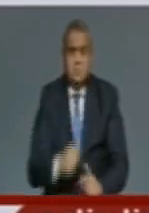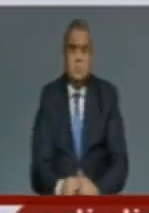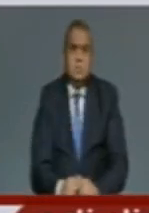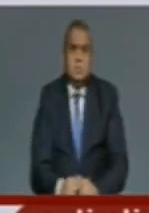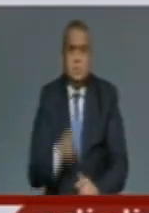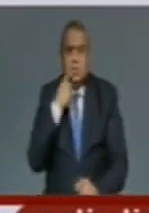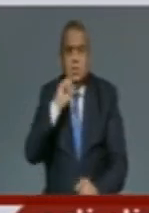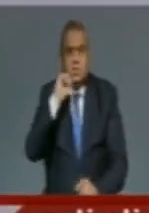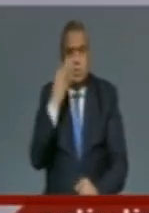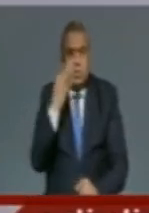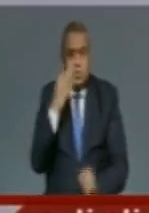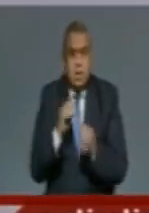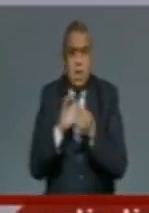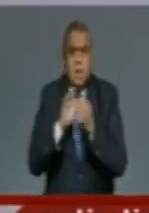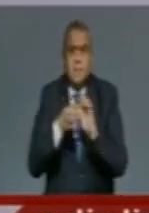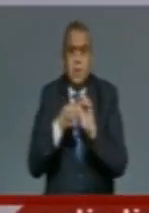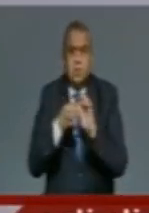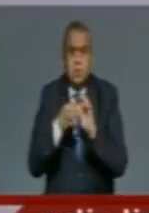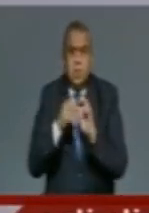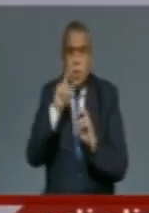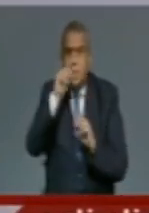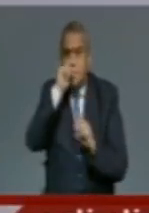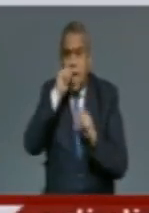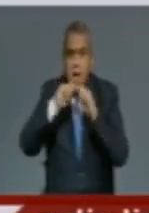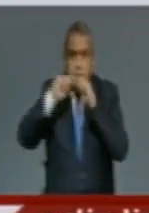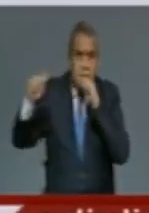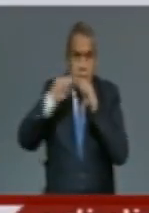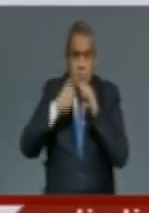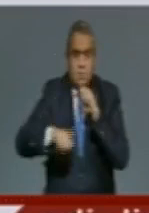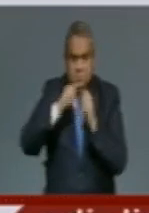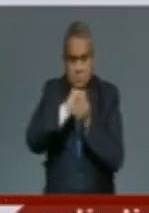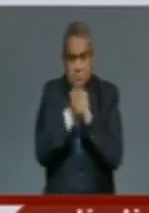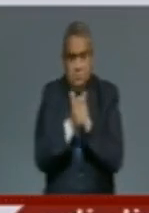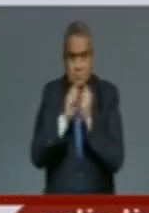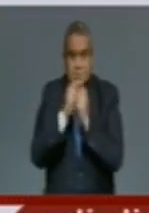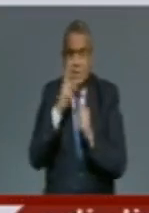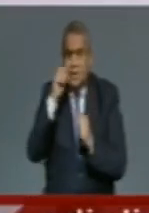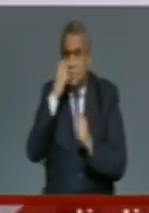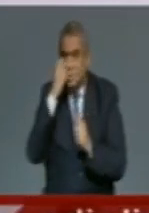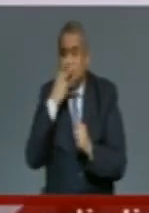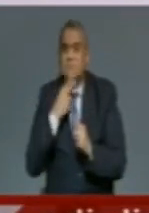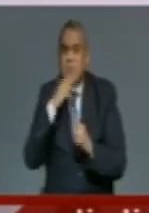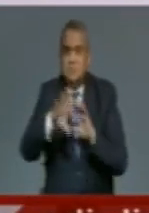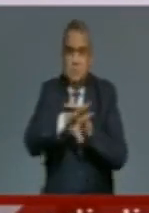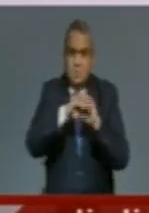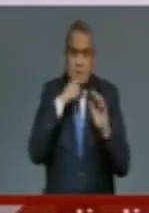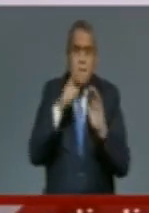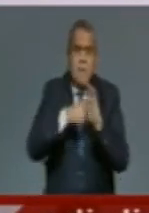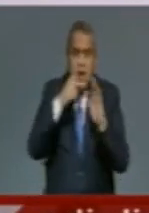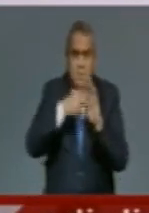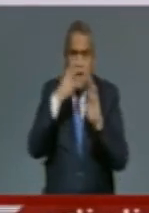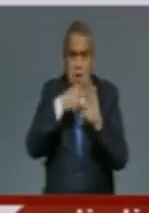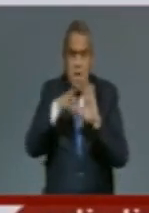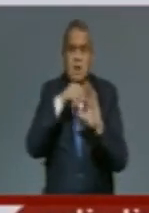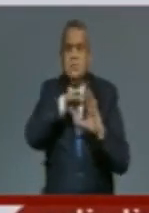13 مليون متر مية بيتم معالجتها من مياه الصرف الزراعي حتى يتم استخدامها أكثر من مرة. بنحقق بيها